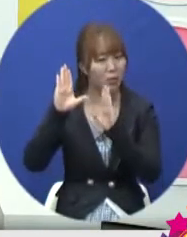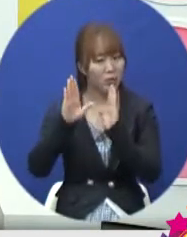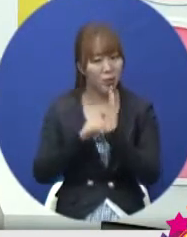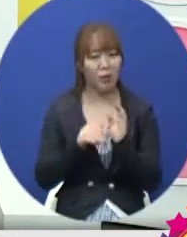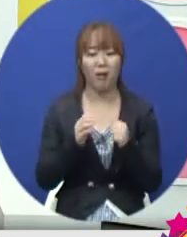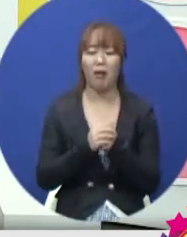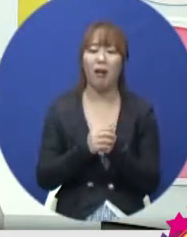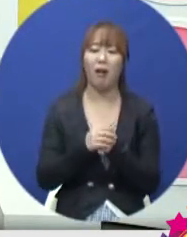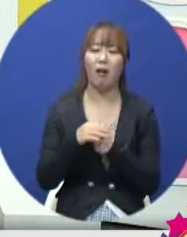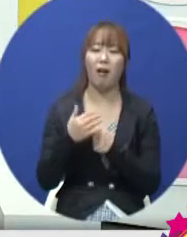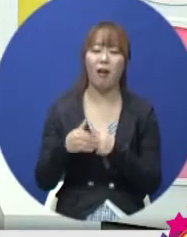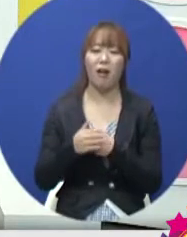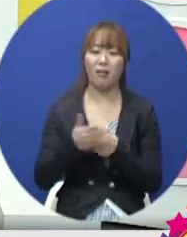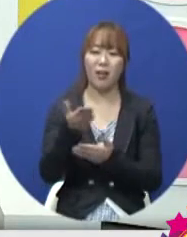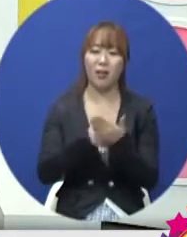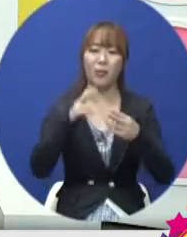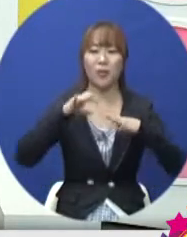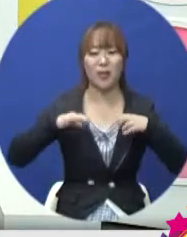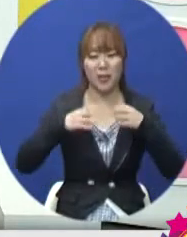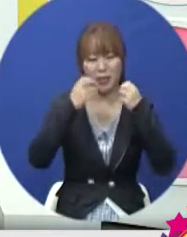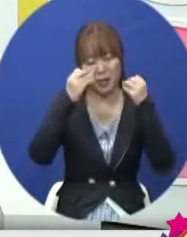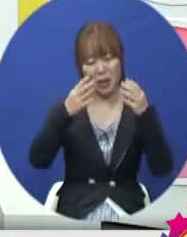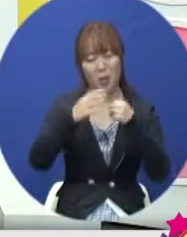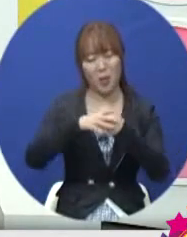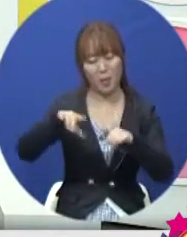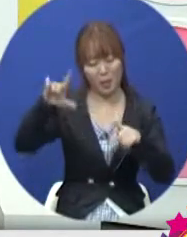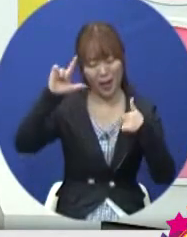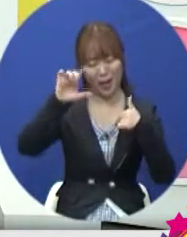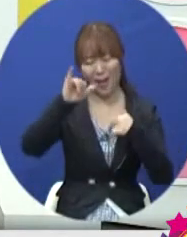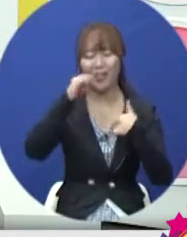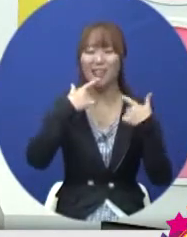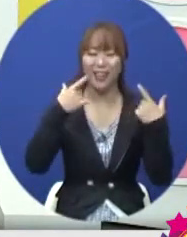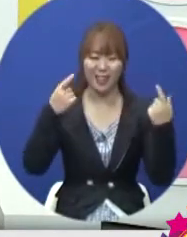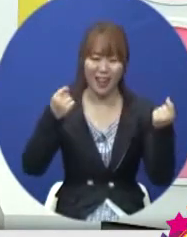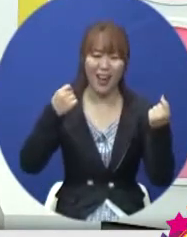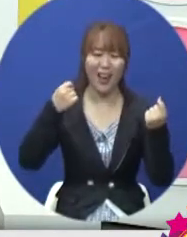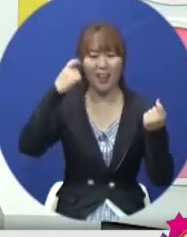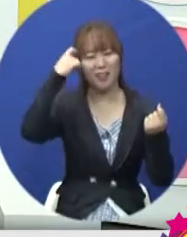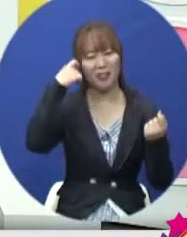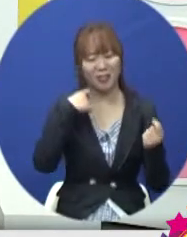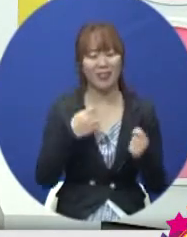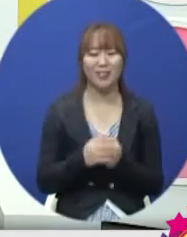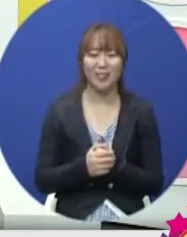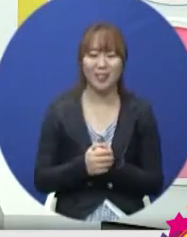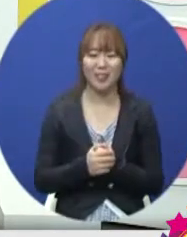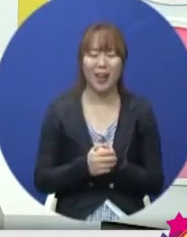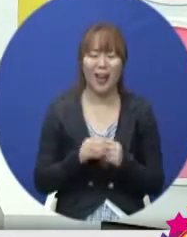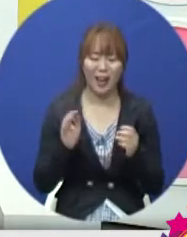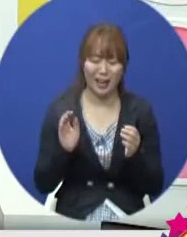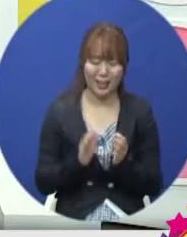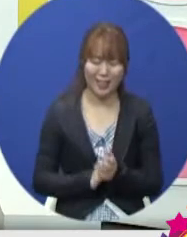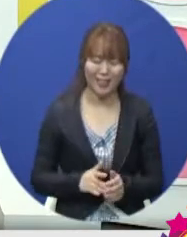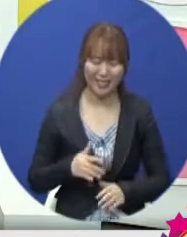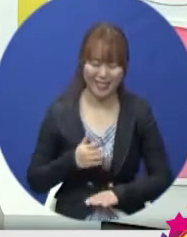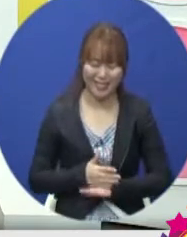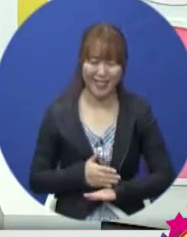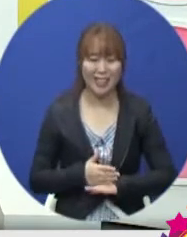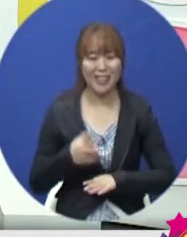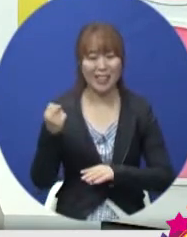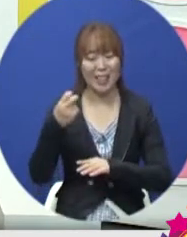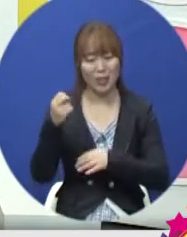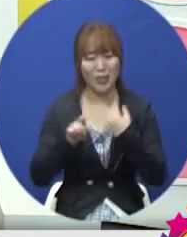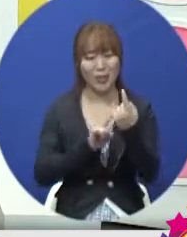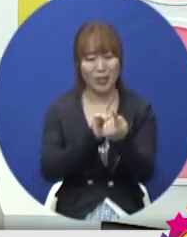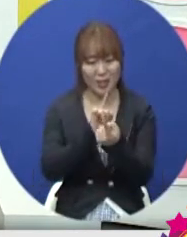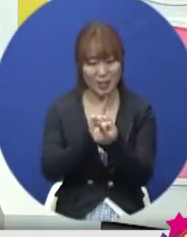저희가 막 아, 또 나눔 노래자랑에 새로운 스타가 또 탄생을 했구나 이렇게 네. 느꼈습니다. 아이고, 고맙습니다. 네, 이제